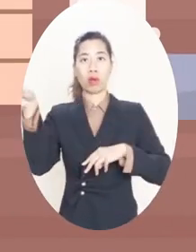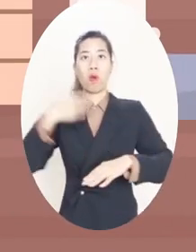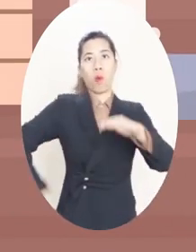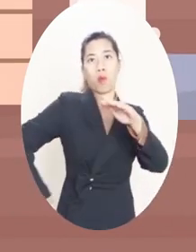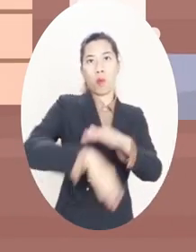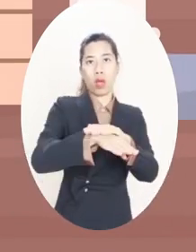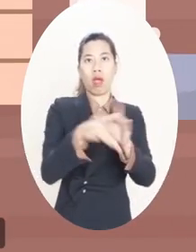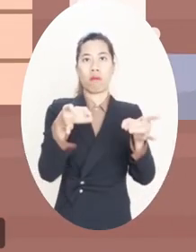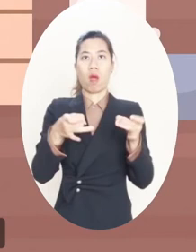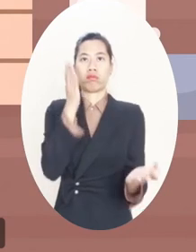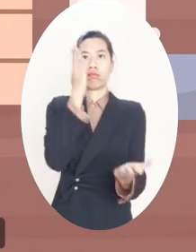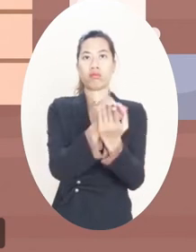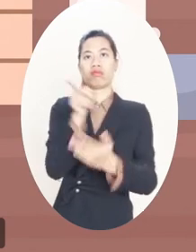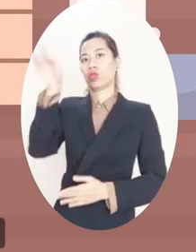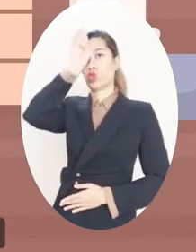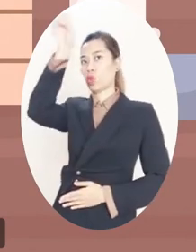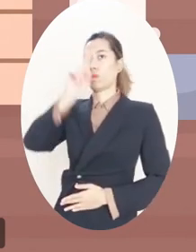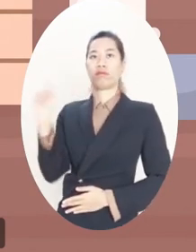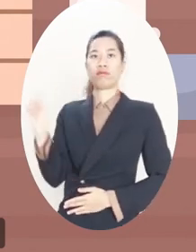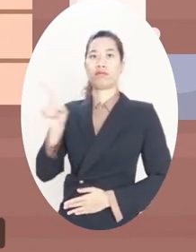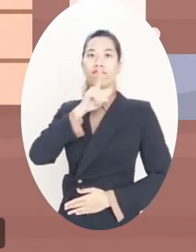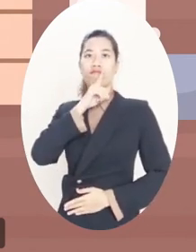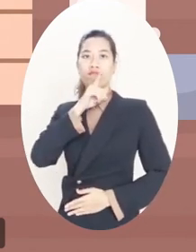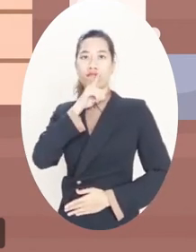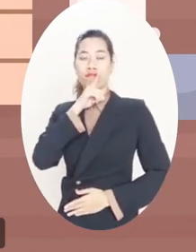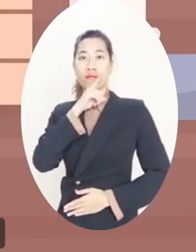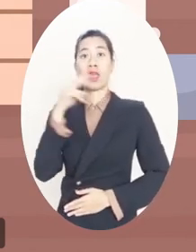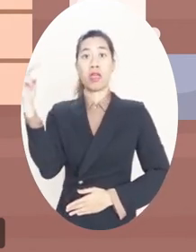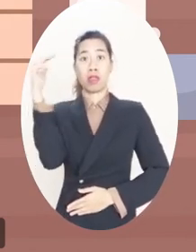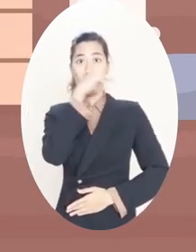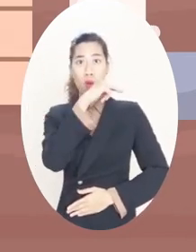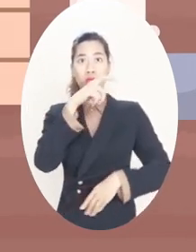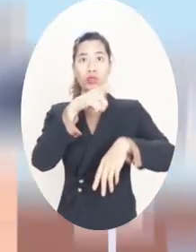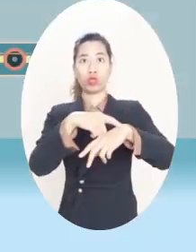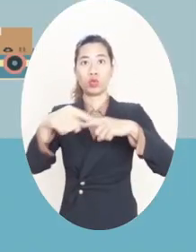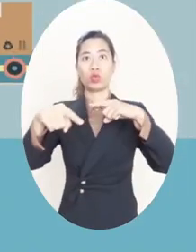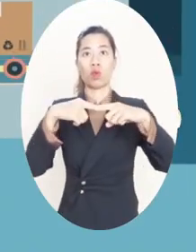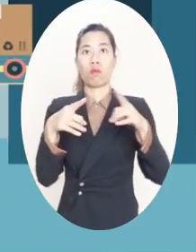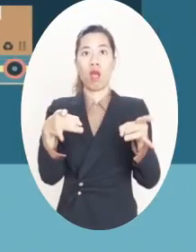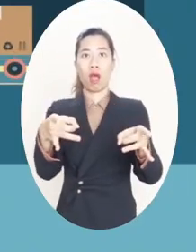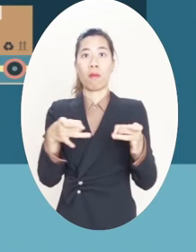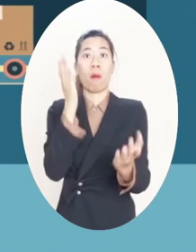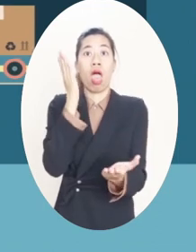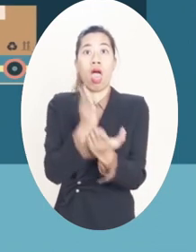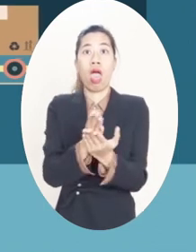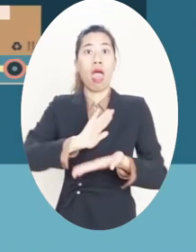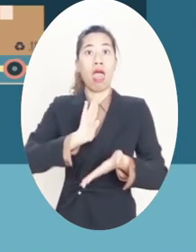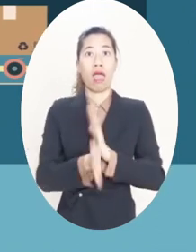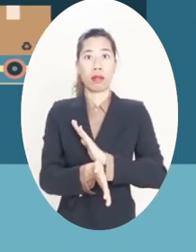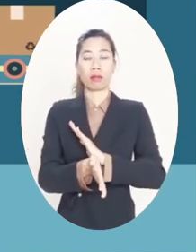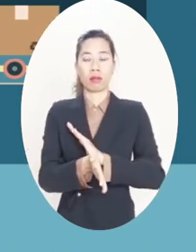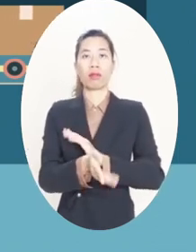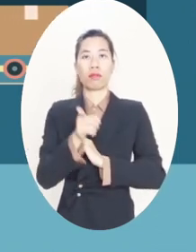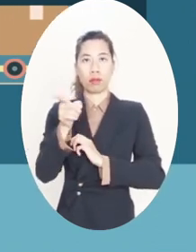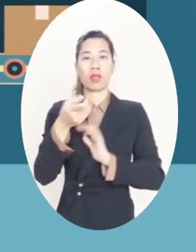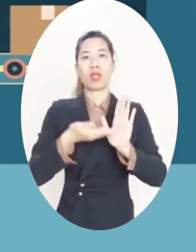động vì lý do kết hôn, mang thai, nghỉ thai sản, nuôi con dưới 12 tháng tuổi. Trường hợp hợp đồng lao động hết hạn trong